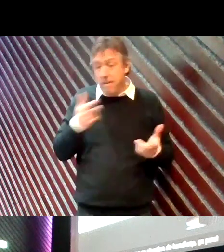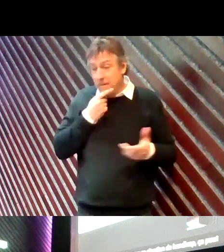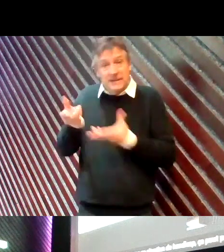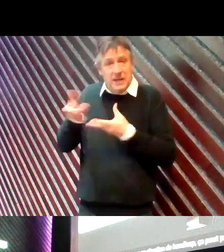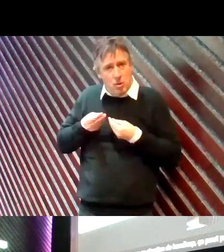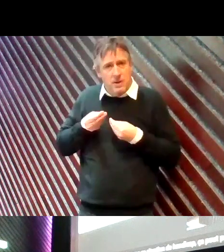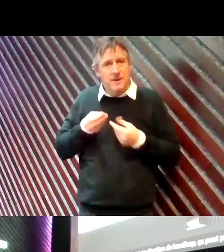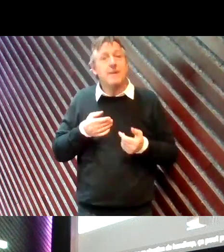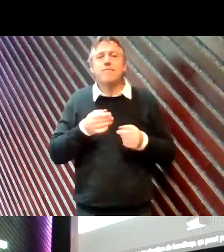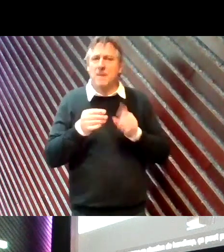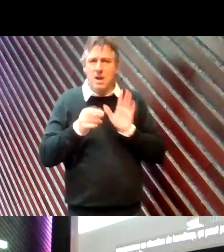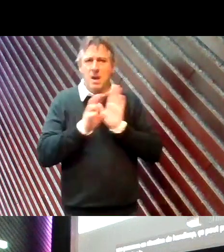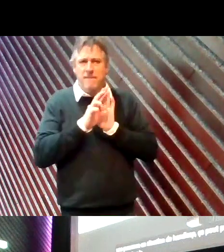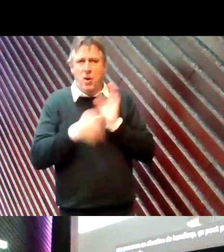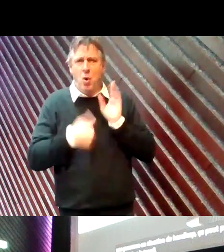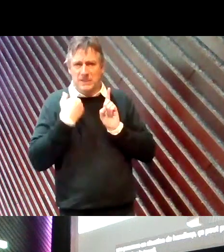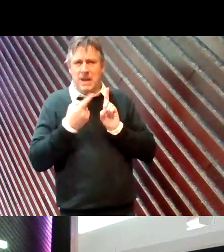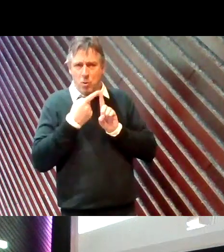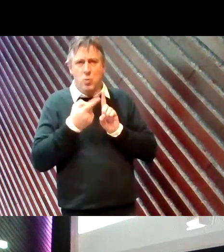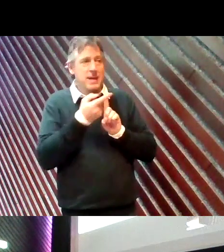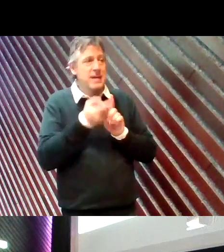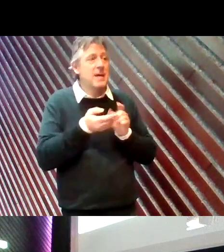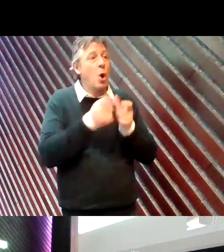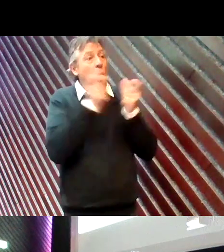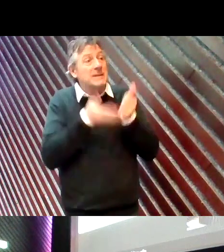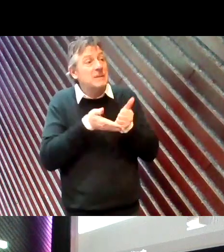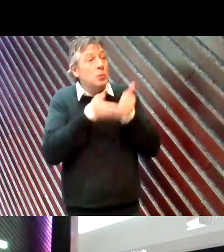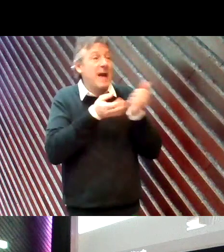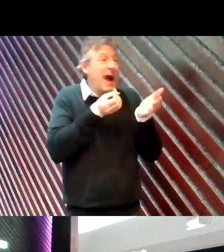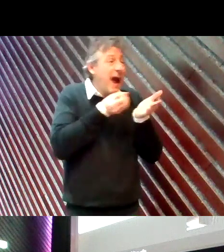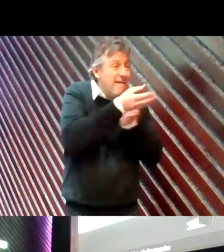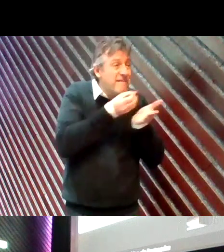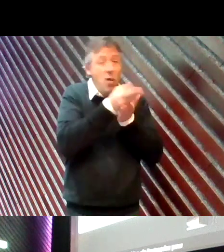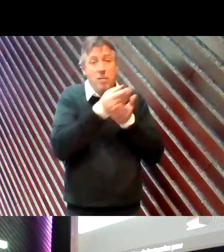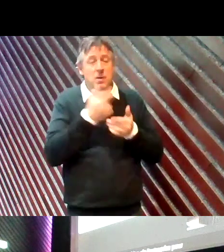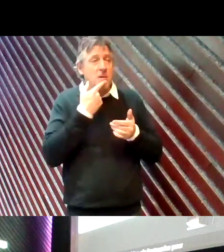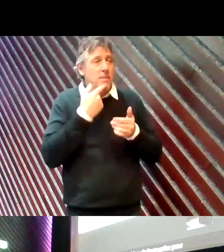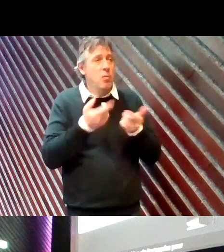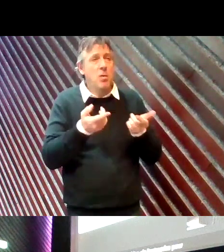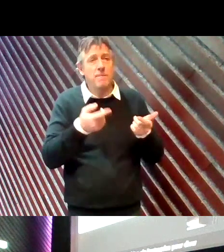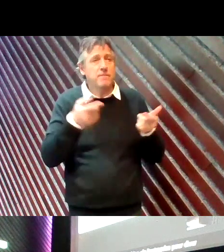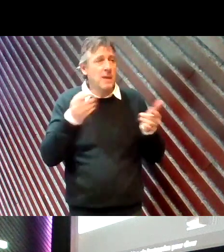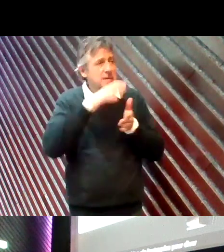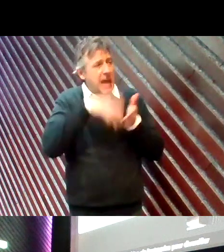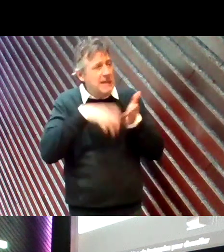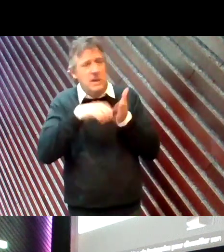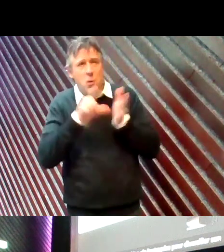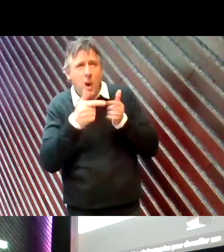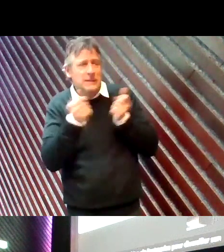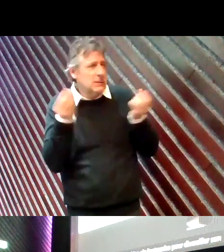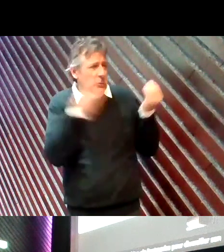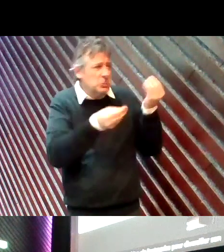Donc, soutenir, bien sûr, l'entreprise pour diversifier son sourcing, je crois qu'aujourd'hui,